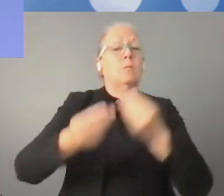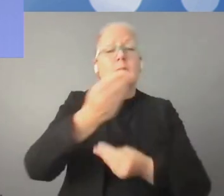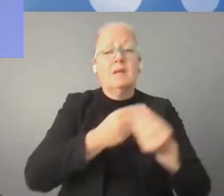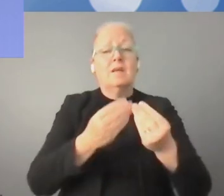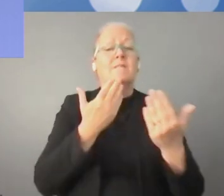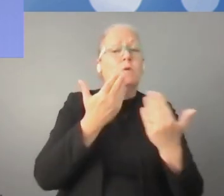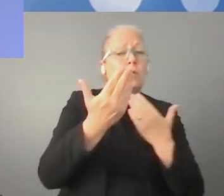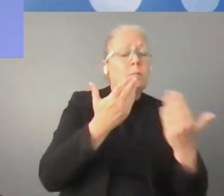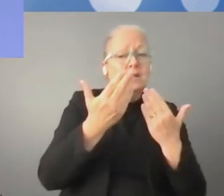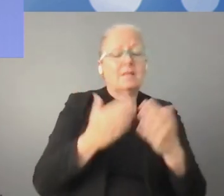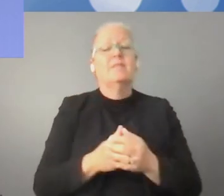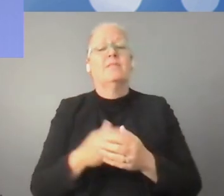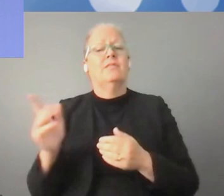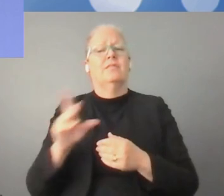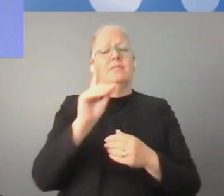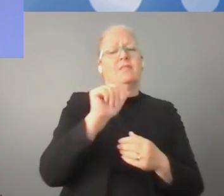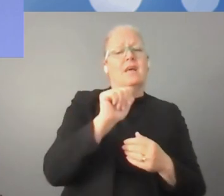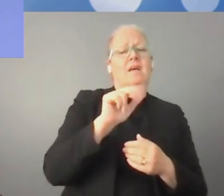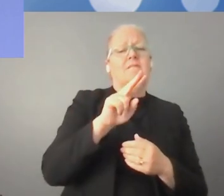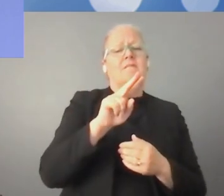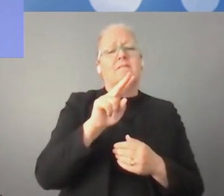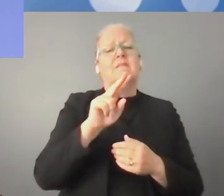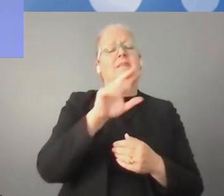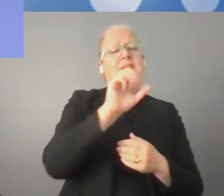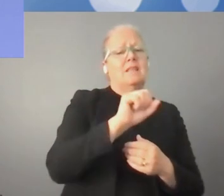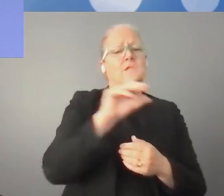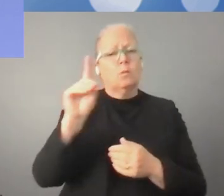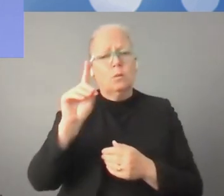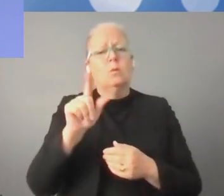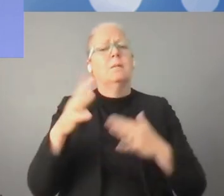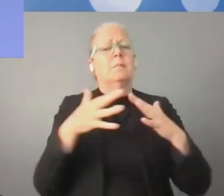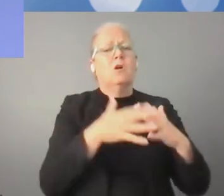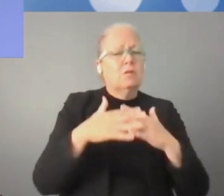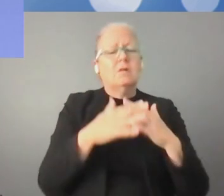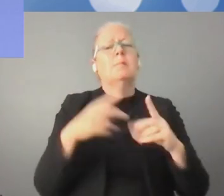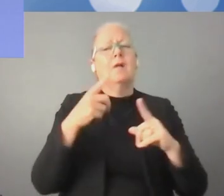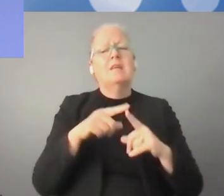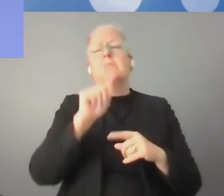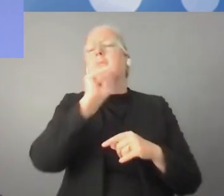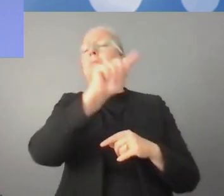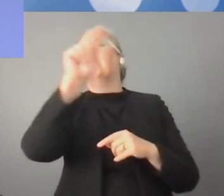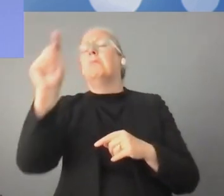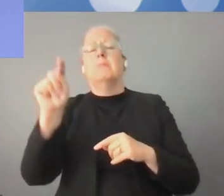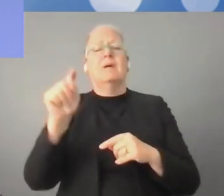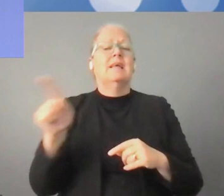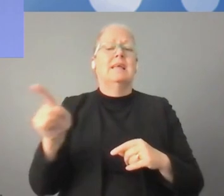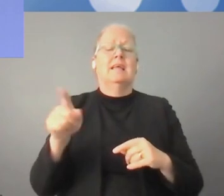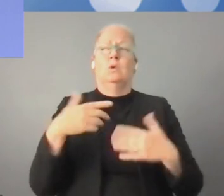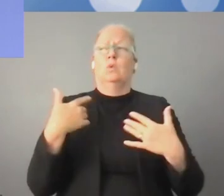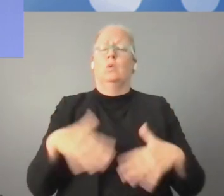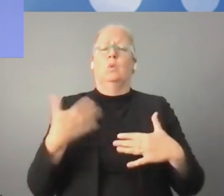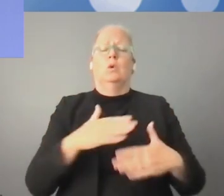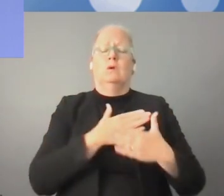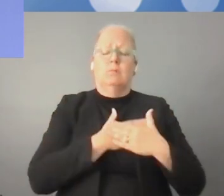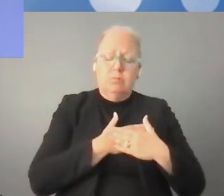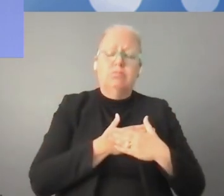洲最著名的一些音乐厅表演，而且最近他跟他的